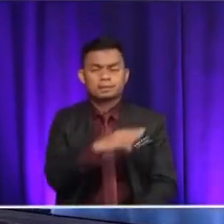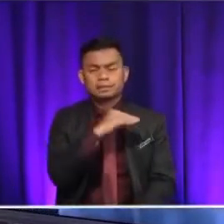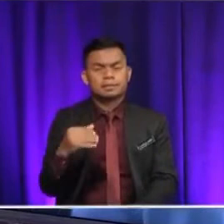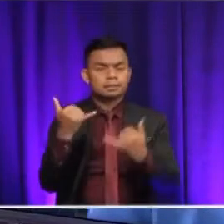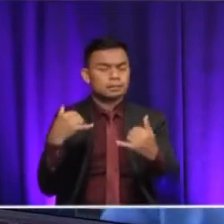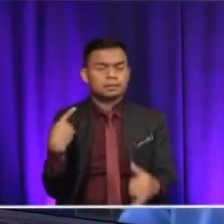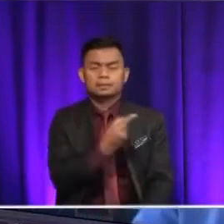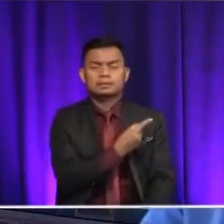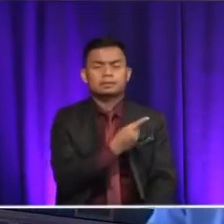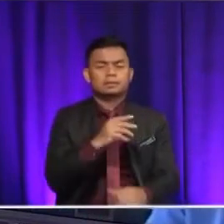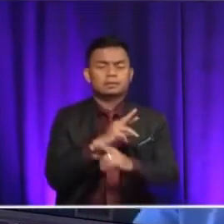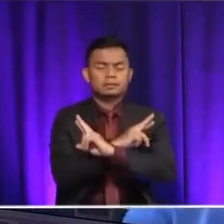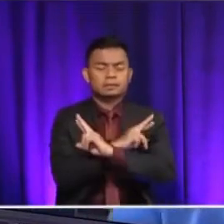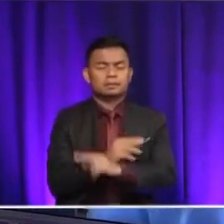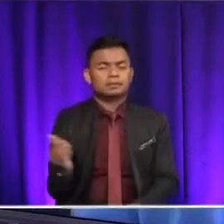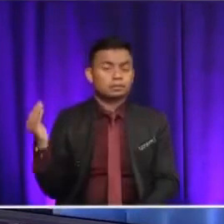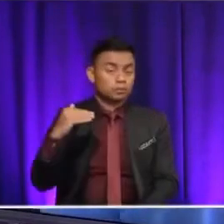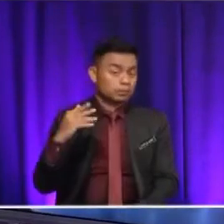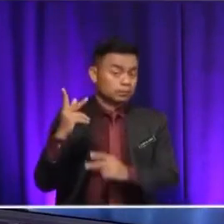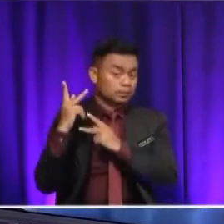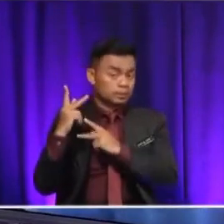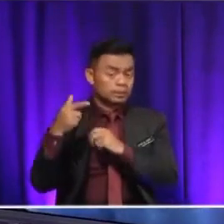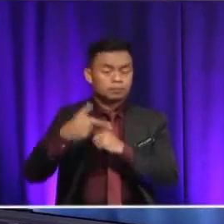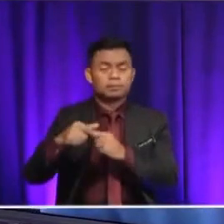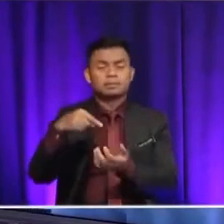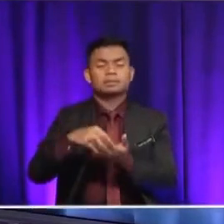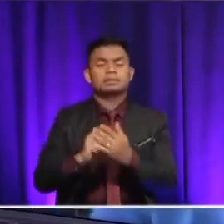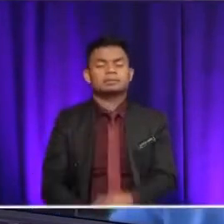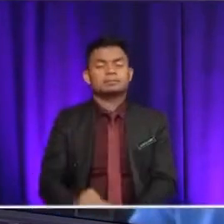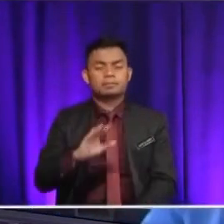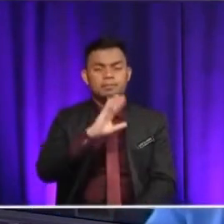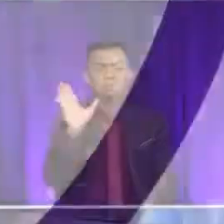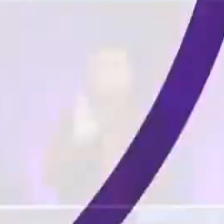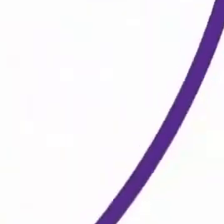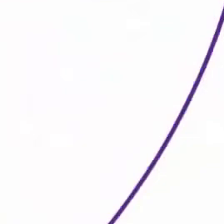seketika, kembali semula selepas ini di Sukses SPM 2022.